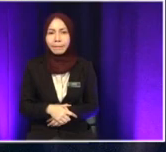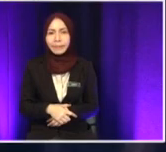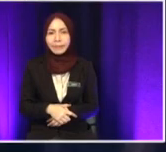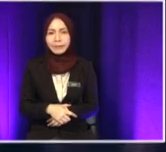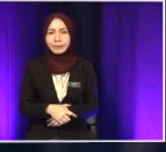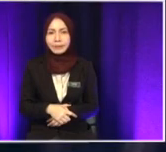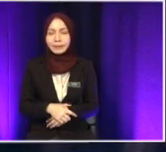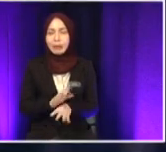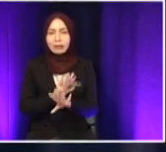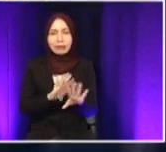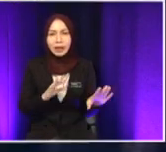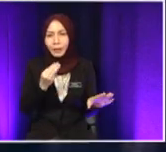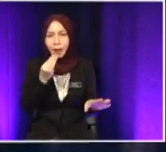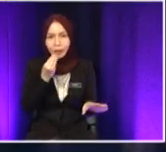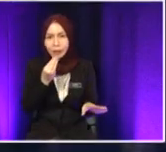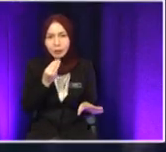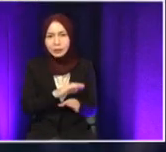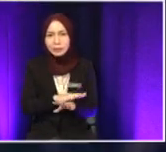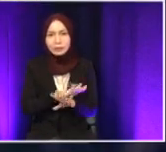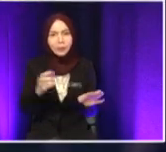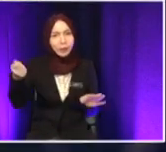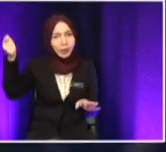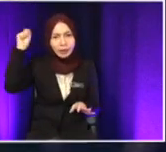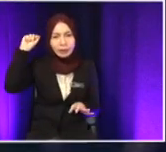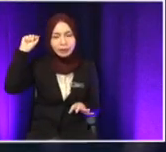apa nih mandi pun tak basah